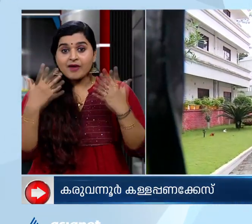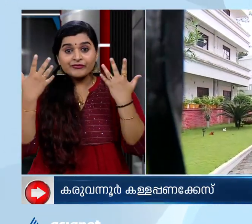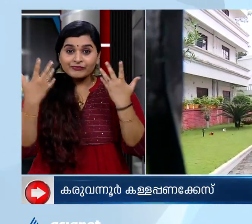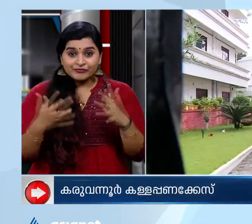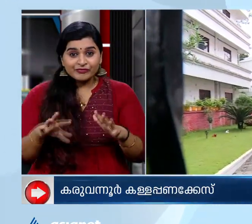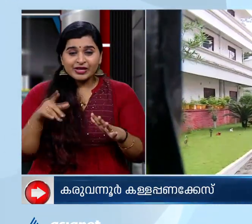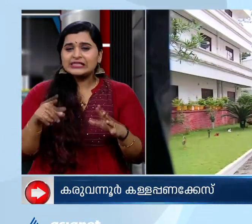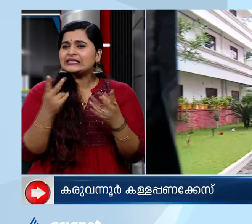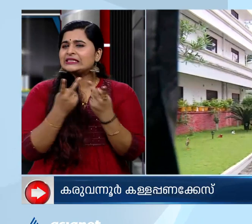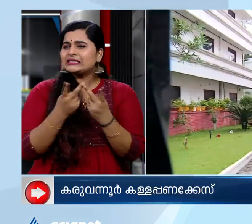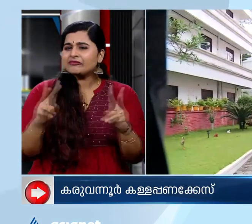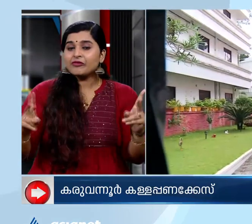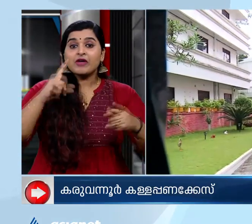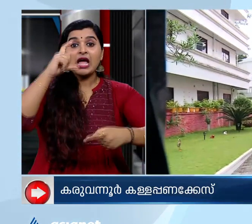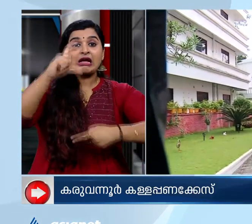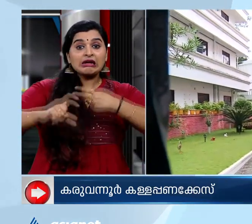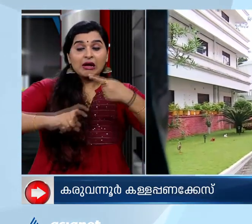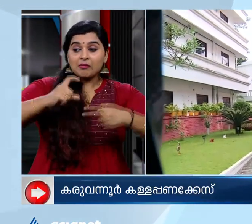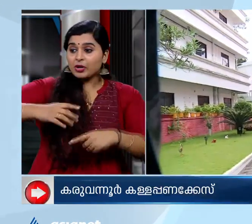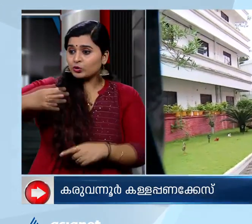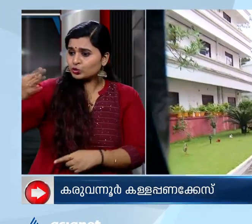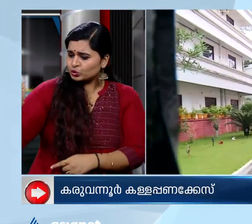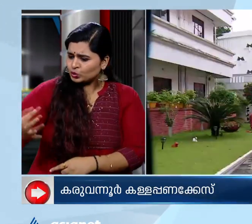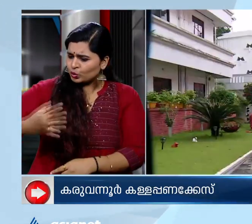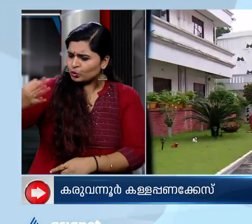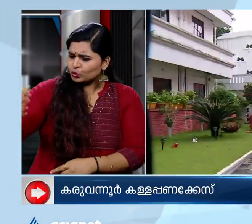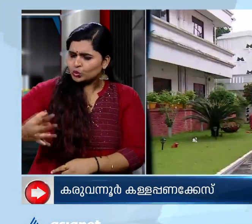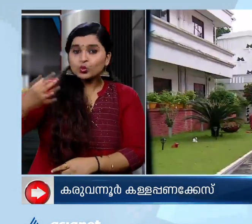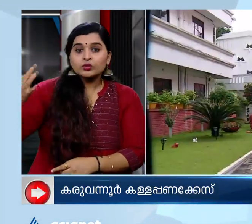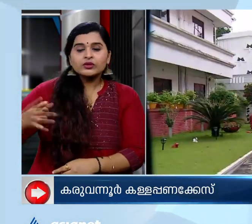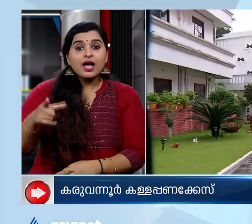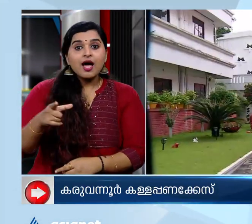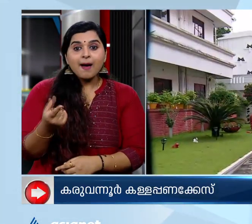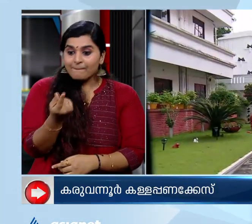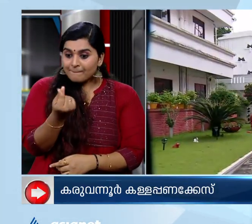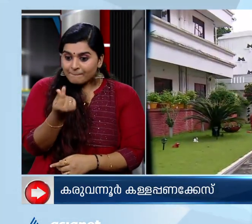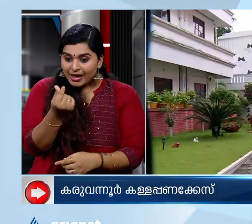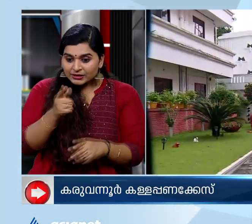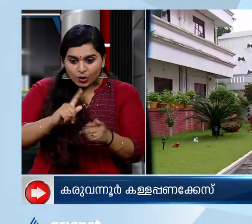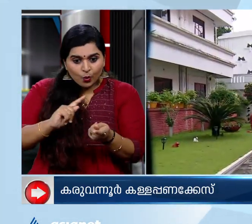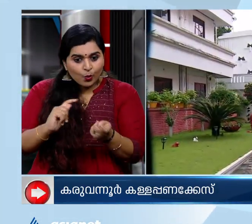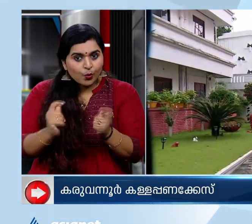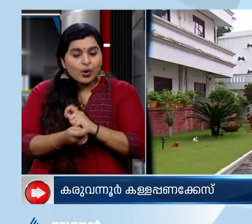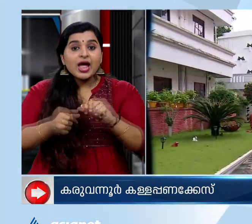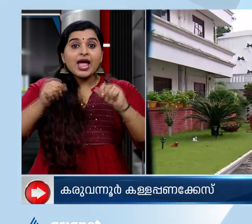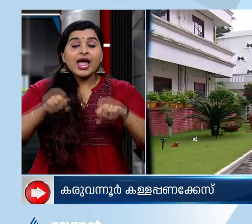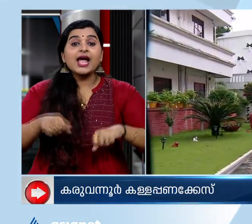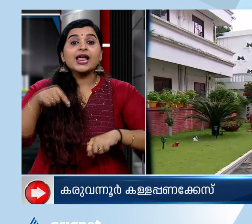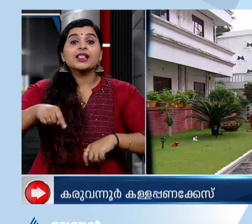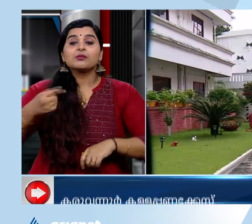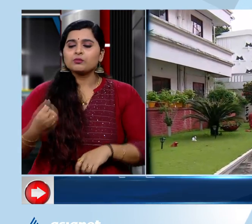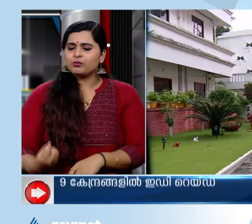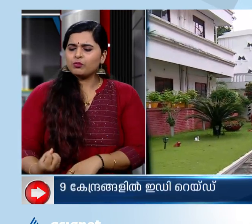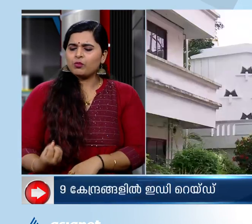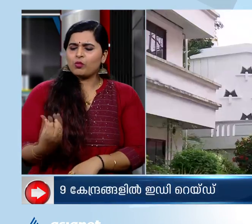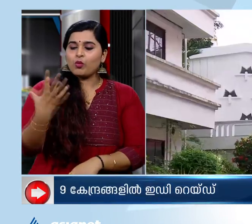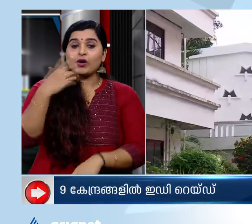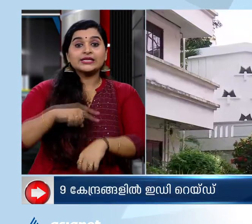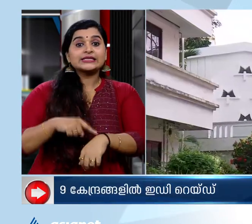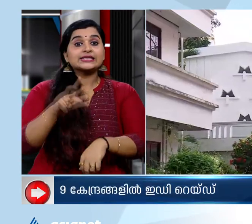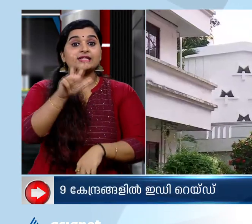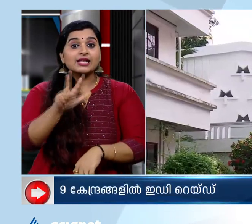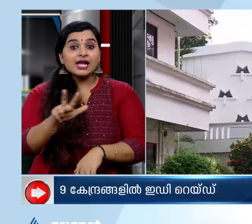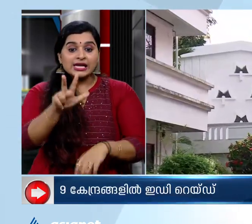കടലാസ് കമ്പനികൾ അടക്കം ഉണ്ടാക്കി അതുവഴി വെളുപ്പിച്ചുവെന്നും ഇ ഡി പറയുന്നുണ്ട്. ഇതിന്റെ ഭാഗമായിട്ടാണ് ഇന്ന് രാവിലെ 8 മണി മുതൽ എറണാകുളം ഹൈക്കോടതി